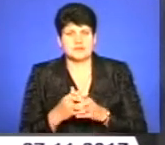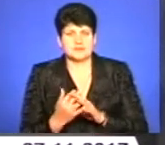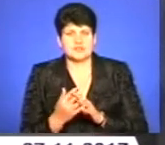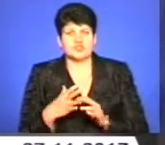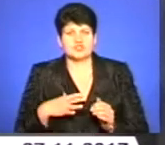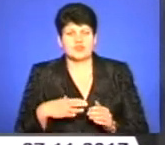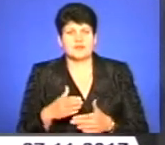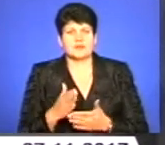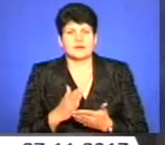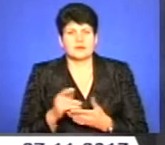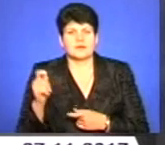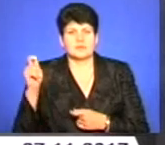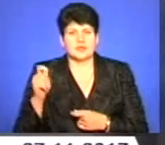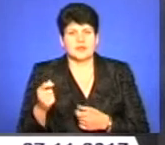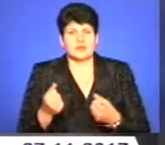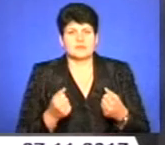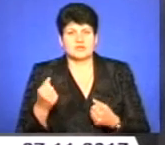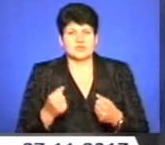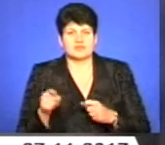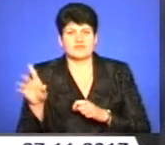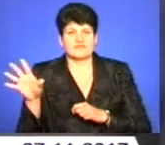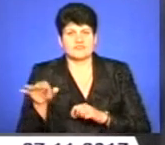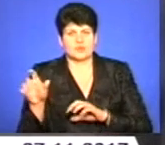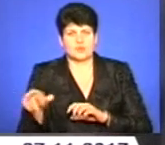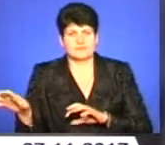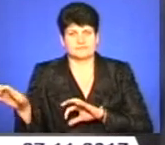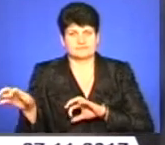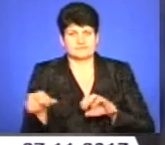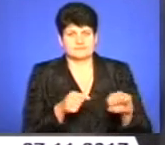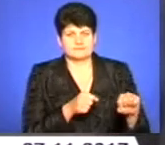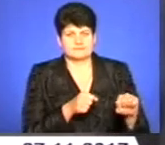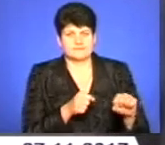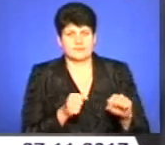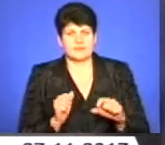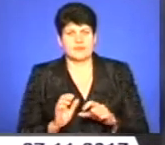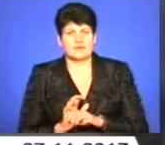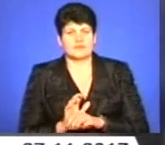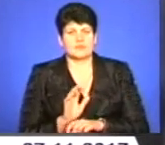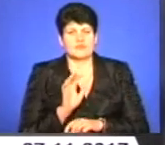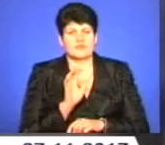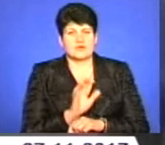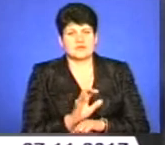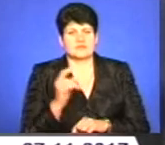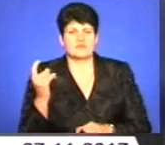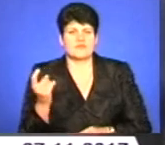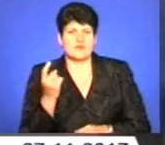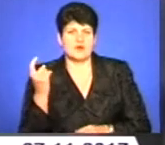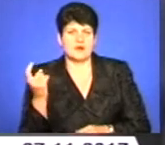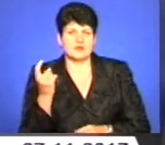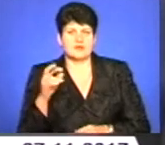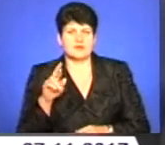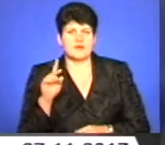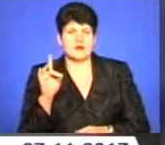той хліб. Приїхала машина, їх всіх забрали, повезли. Там такий в Харкові є